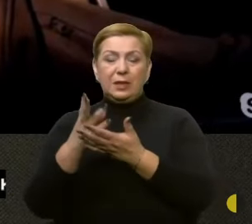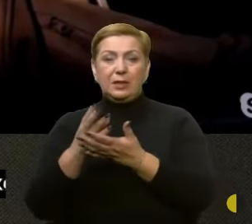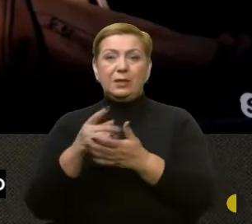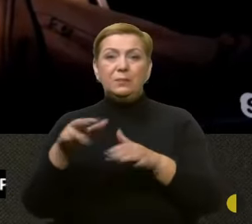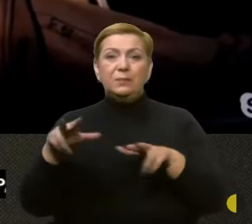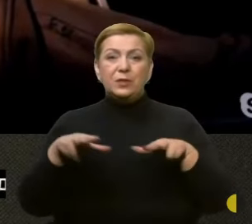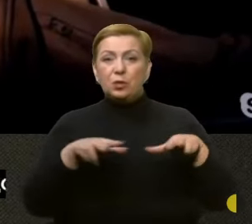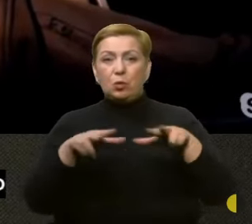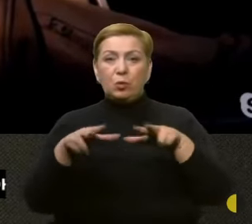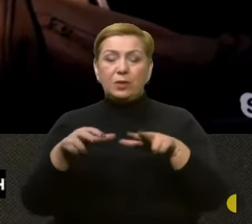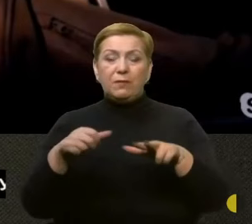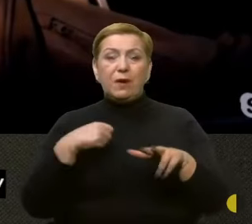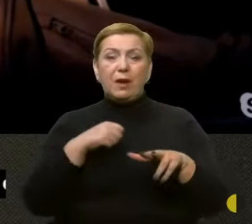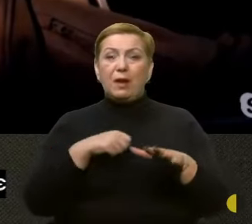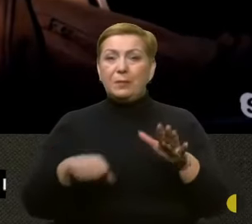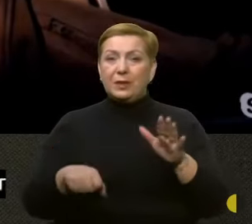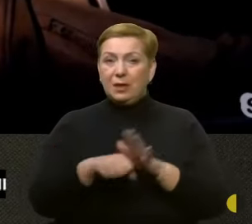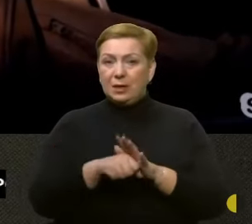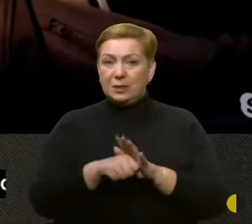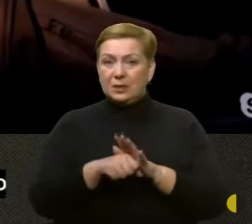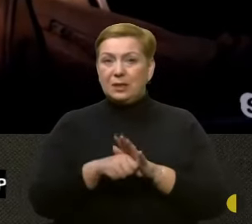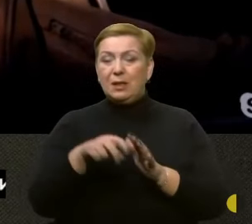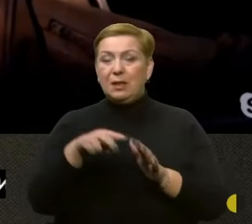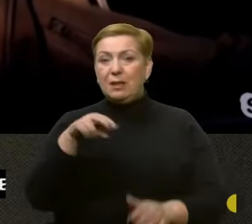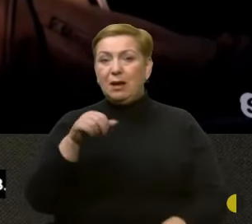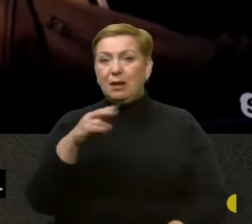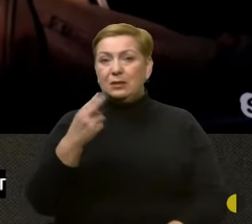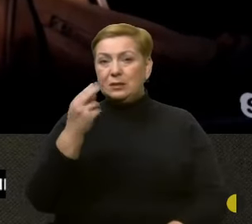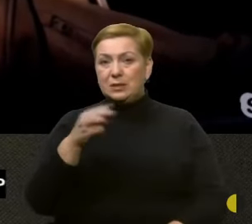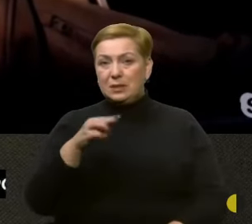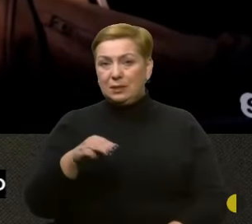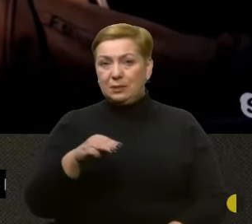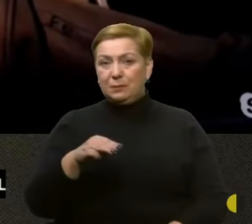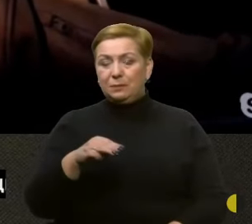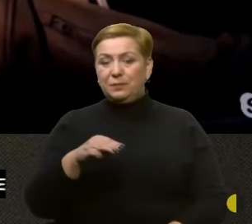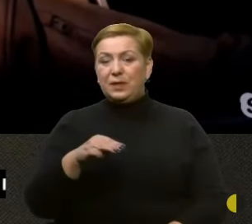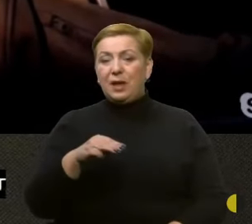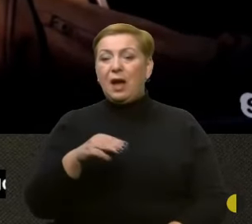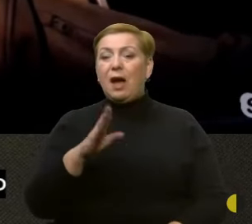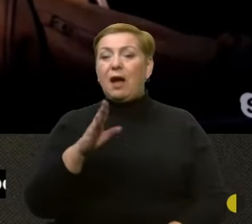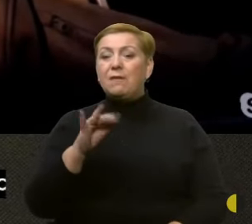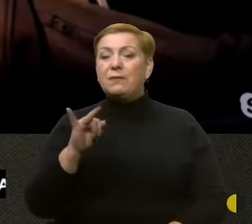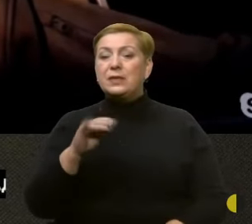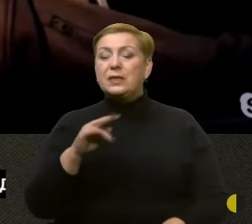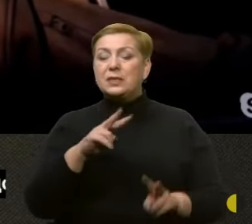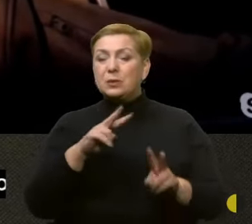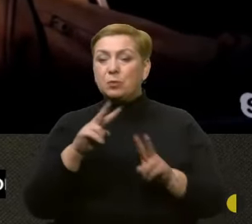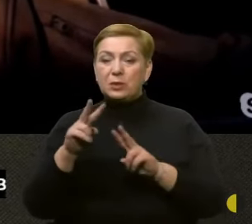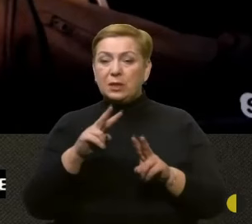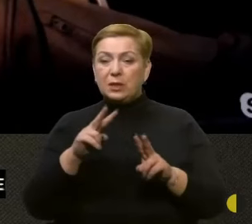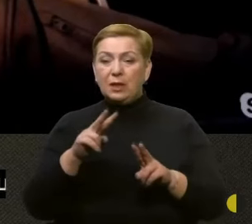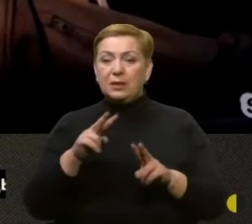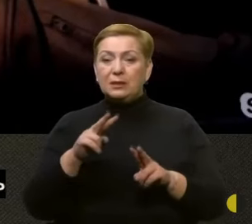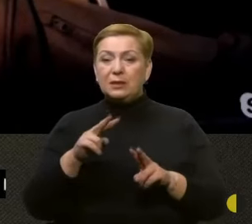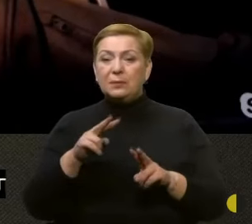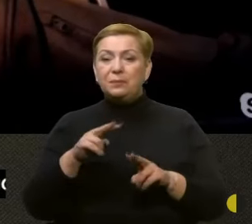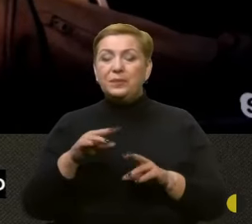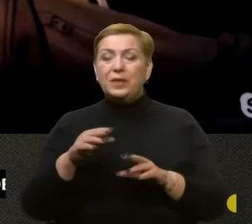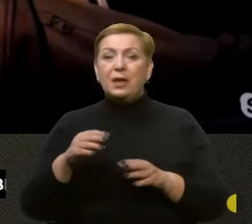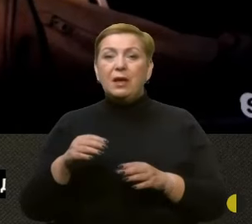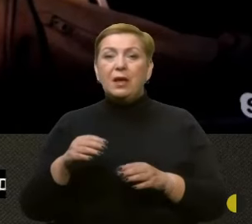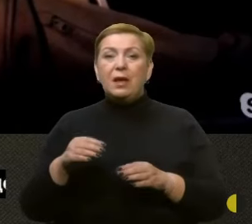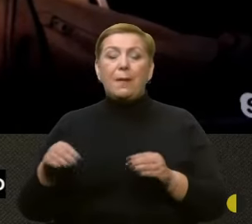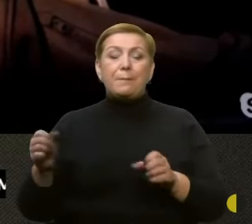типу «Ланцет» і також використання впівдронів. Леоніда, чи спостерігаєте ви ротацію перекидання резервів на Куп'янський